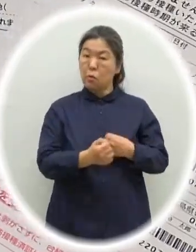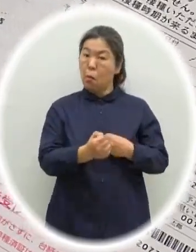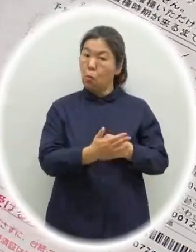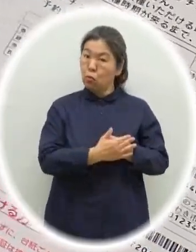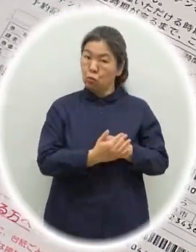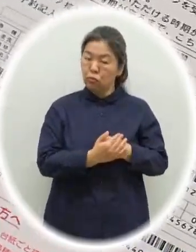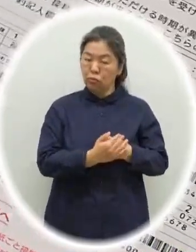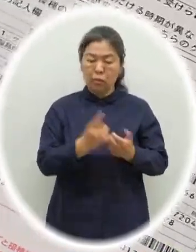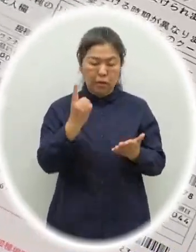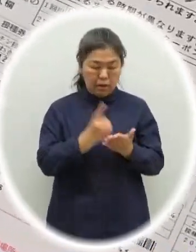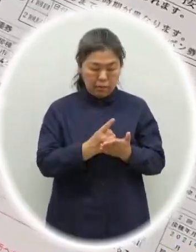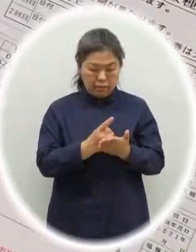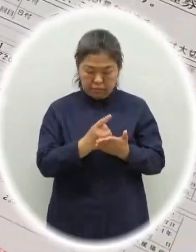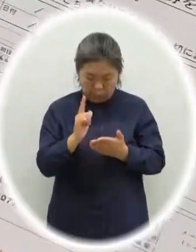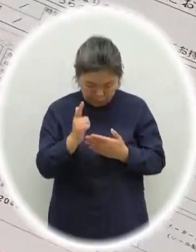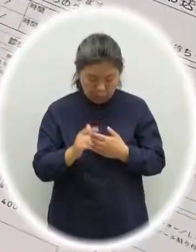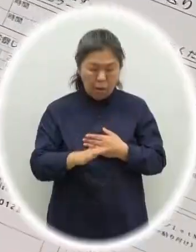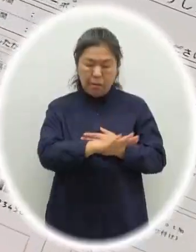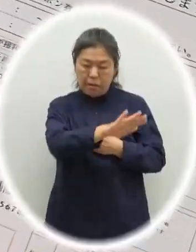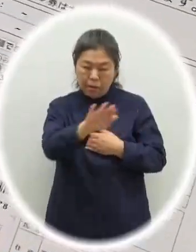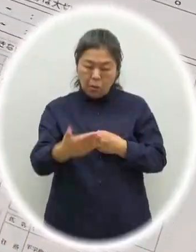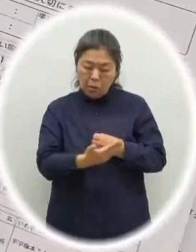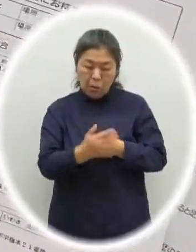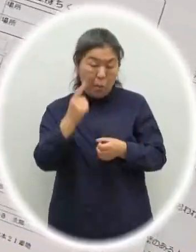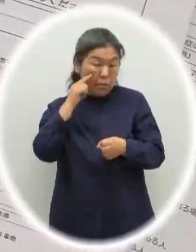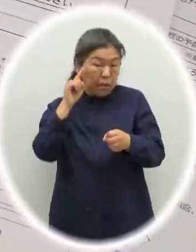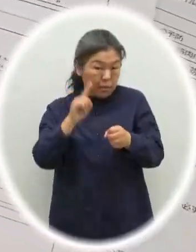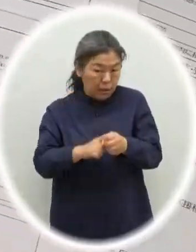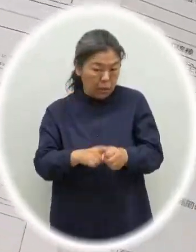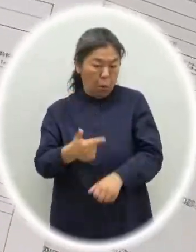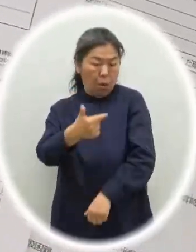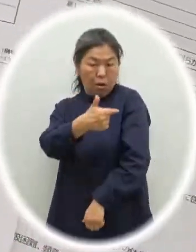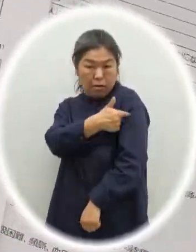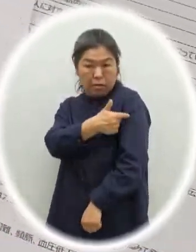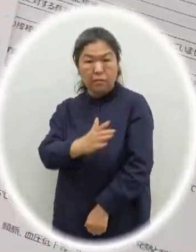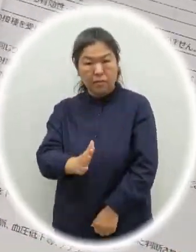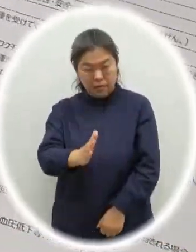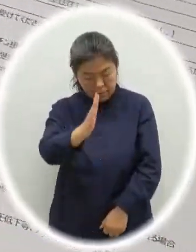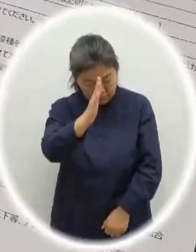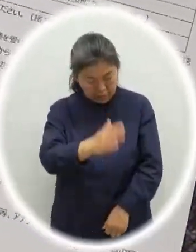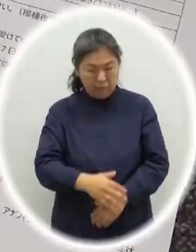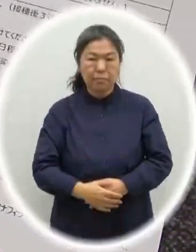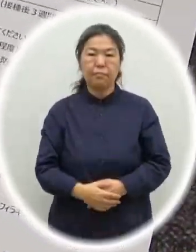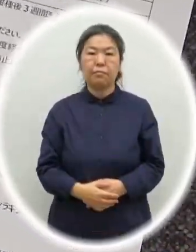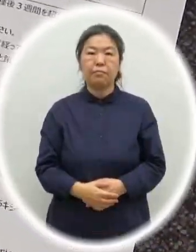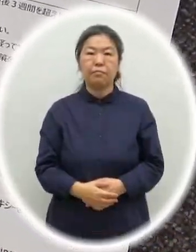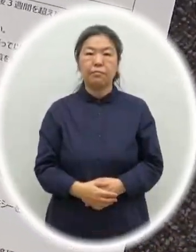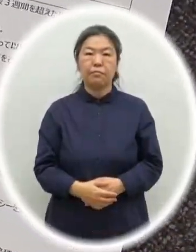だけではなく、身近な人の命を守るためにもワクチンを接種しましょう。